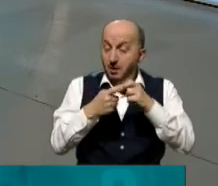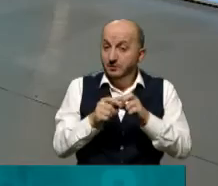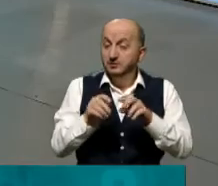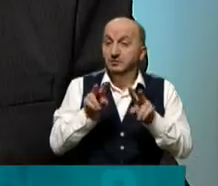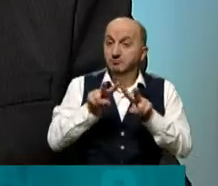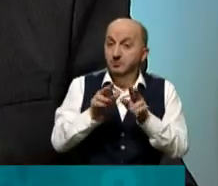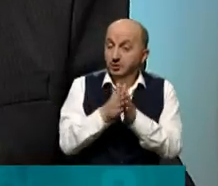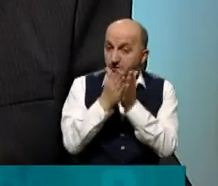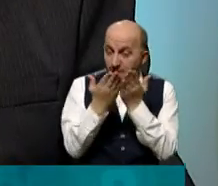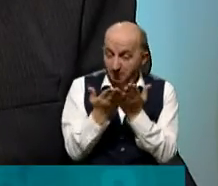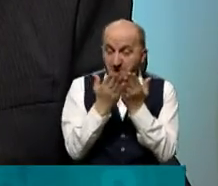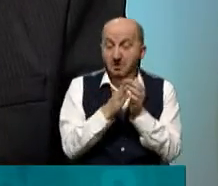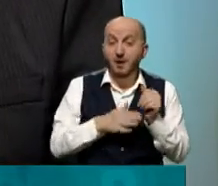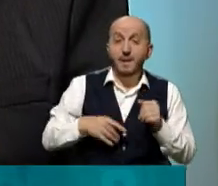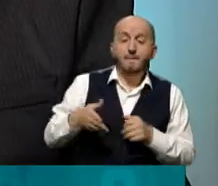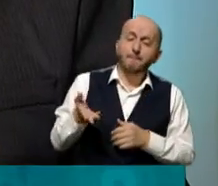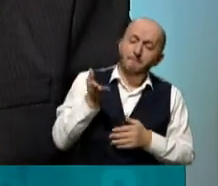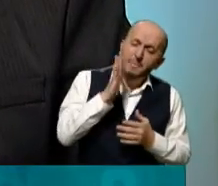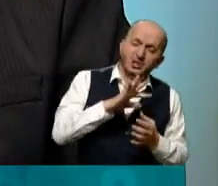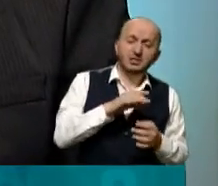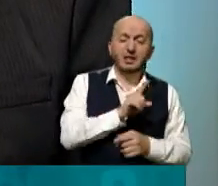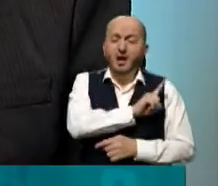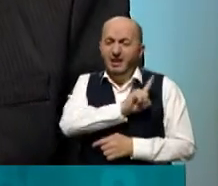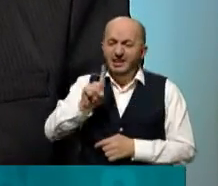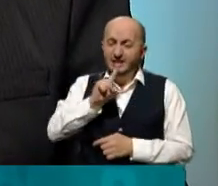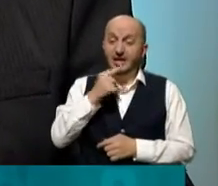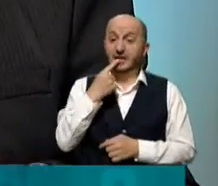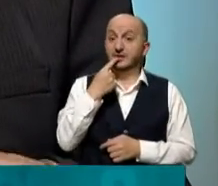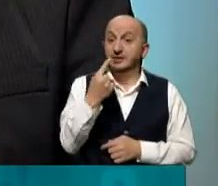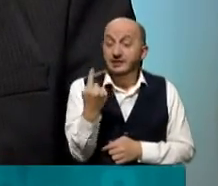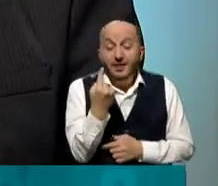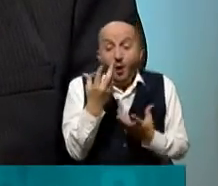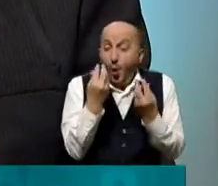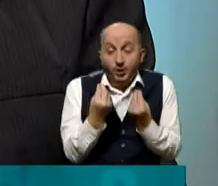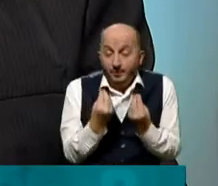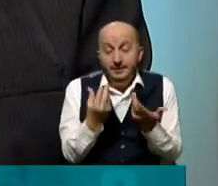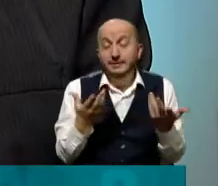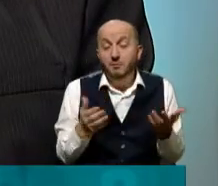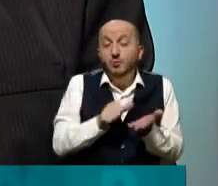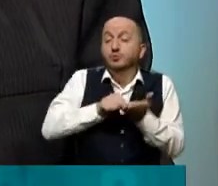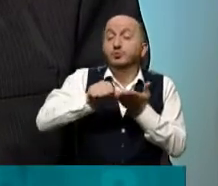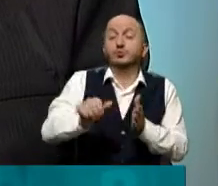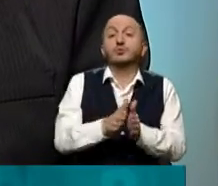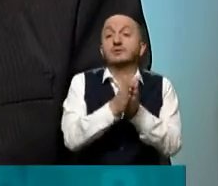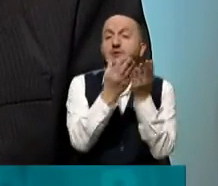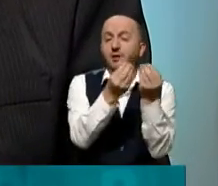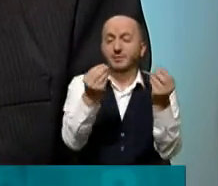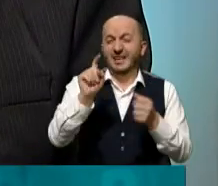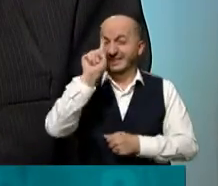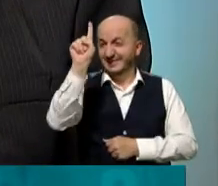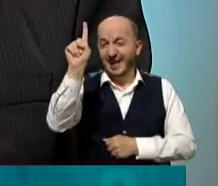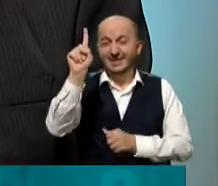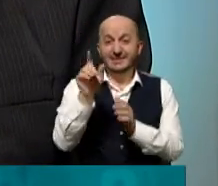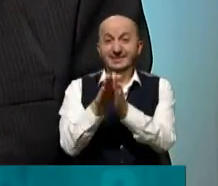efendim başkalarının itiraz edeceği şeyler olabilir. Aslında bütün kitaplar tek kitabı anlamak için